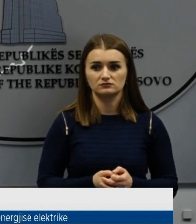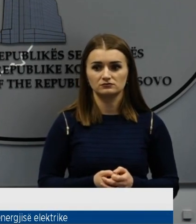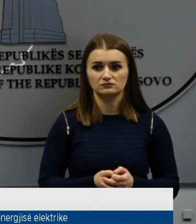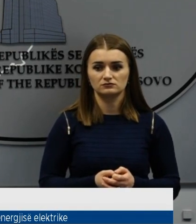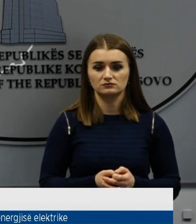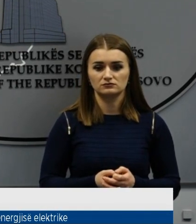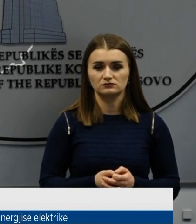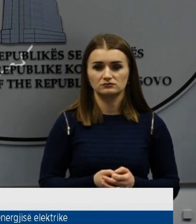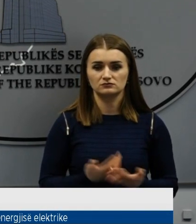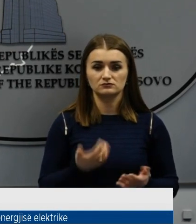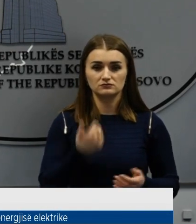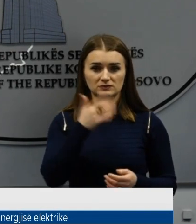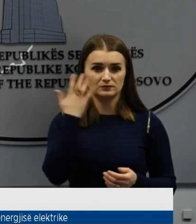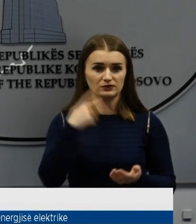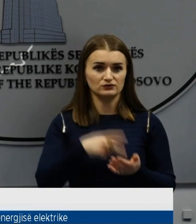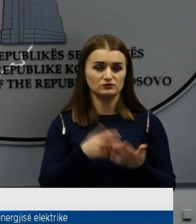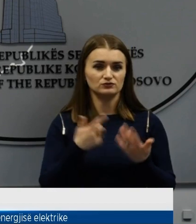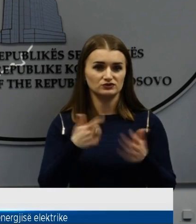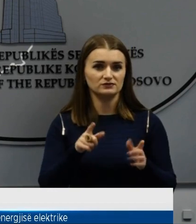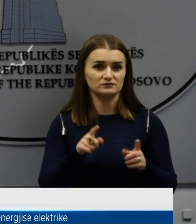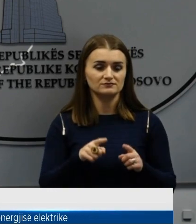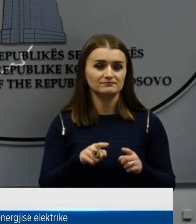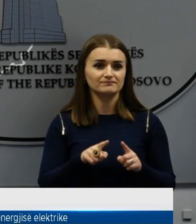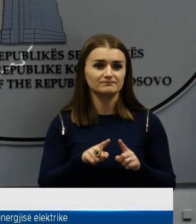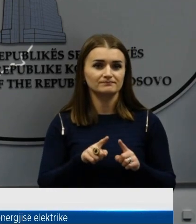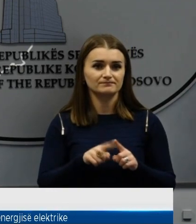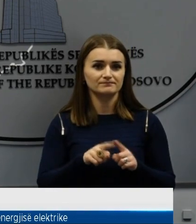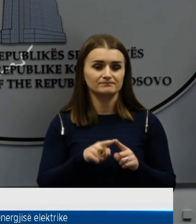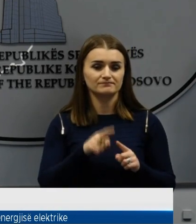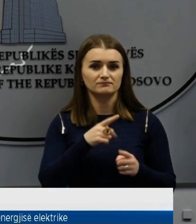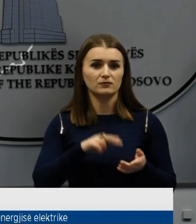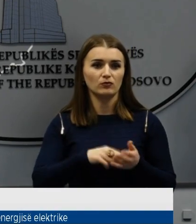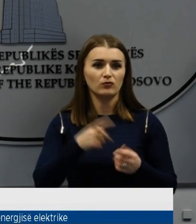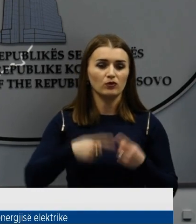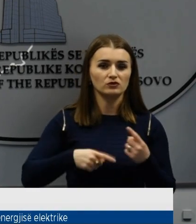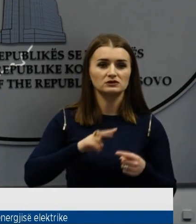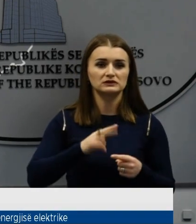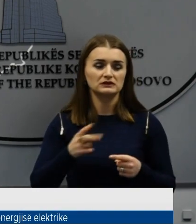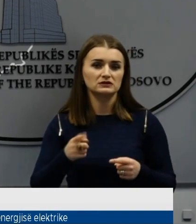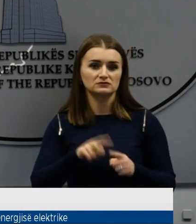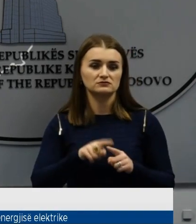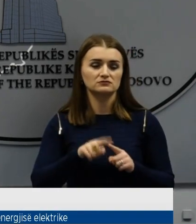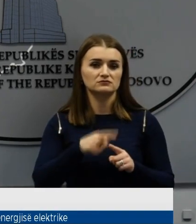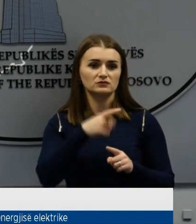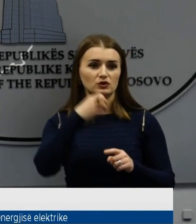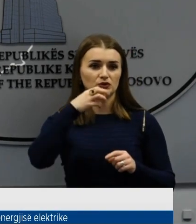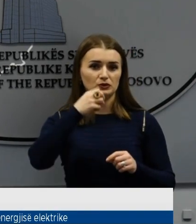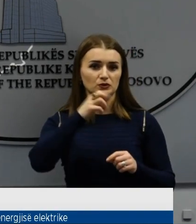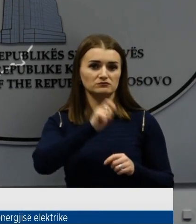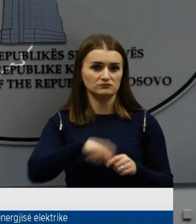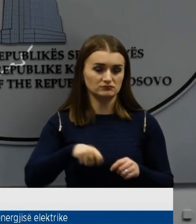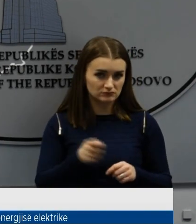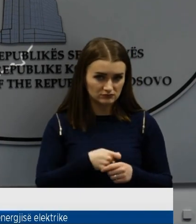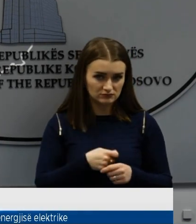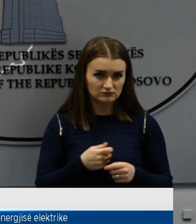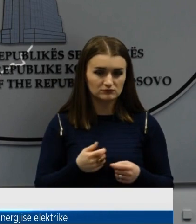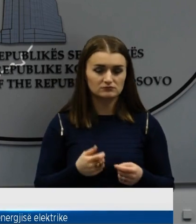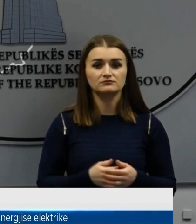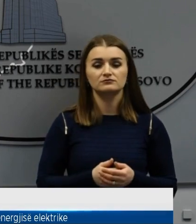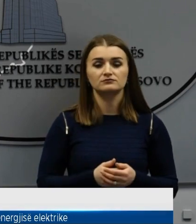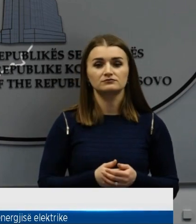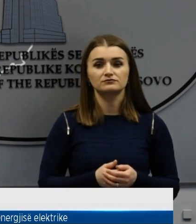vitin 2017, me presion të politikës në zyrën e regulatorit të energjisë, dhe në vend se njerëzit